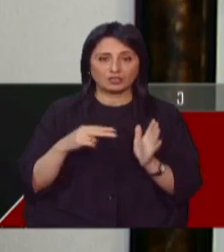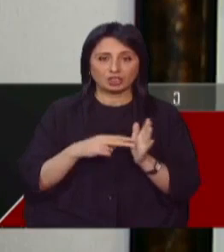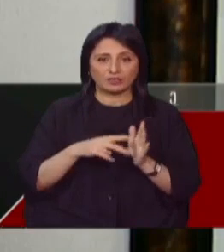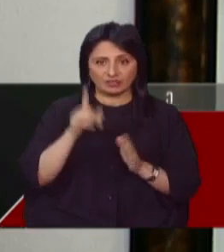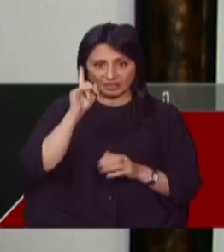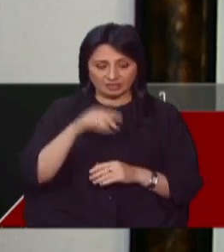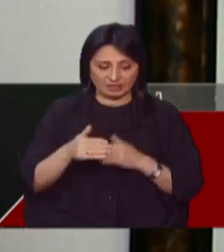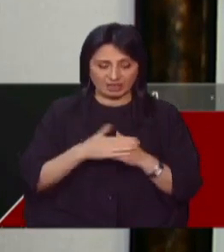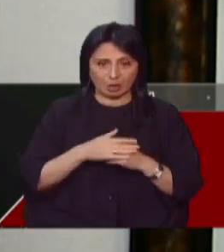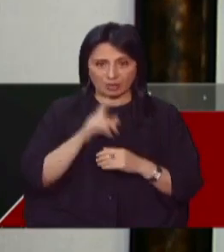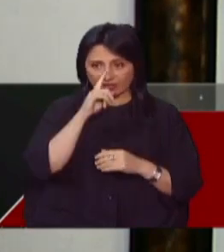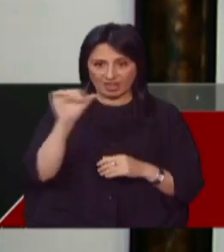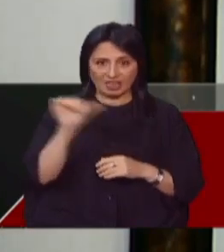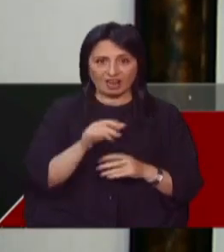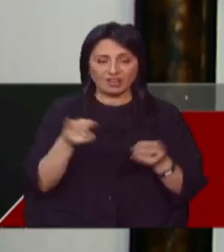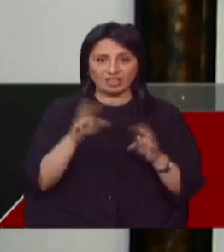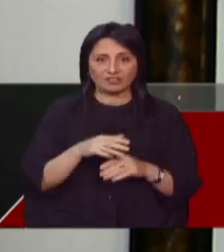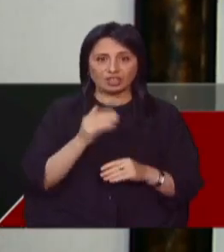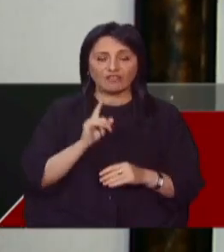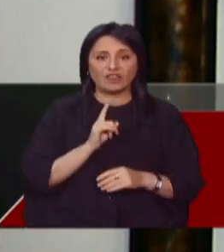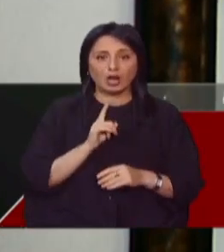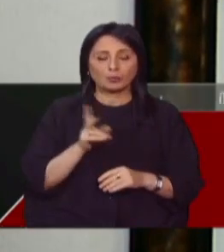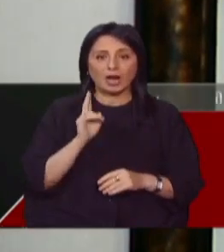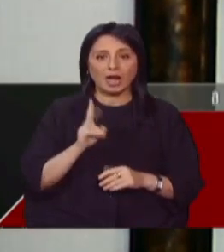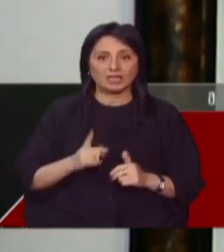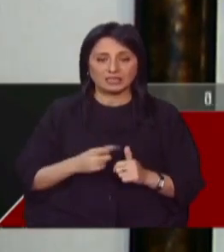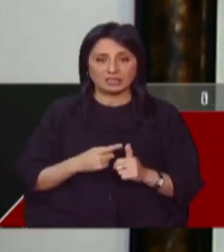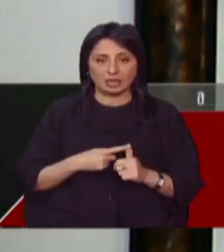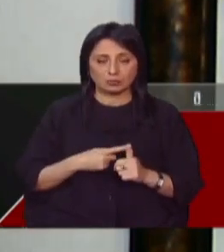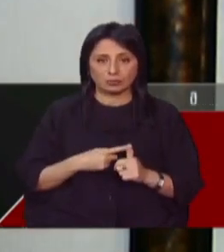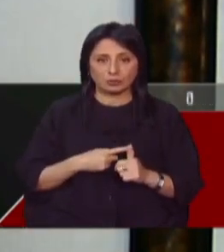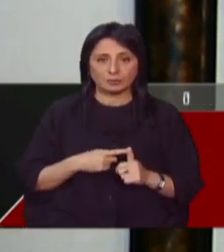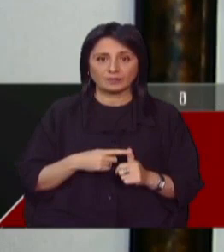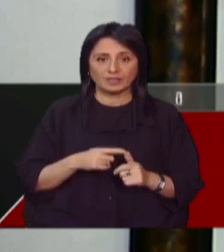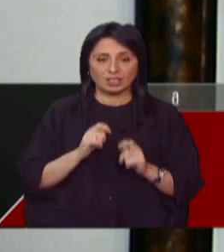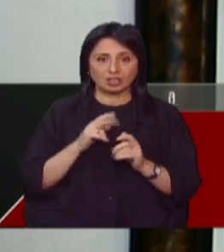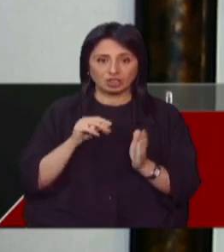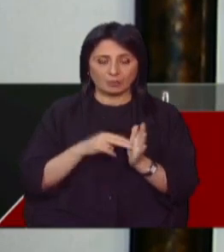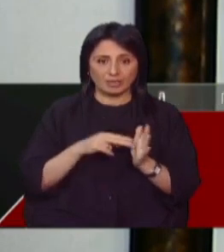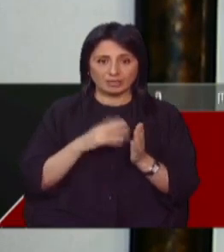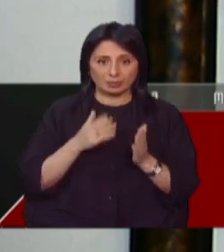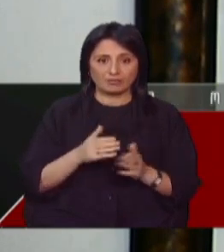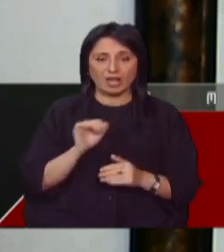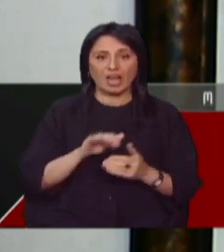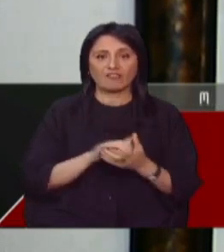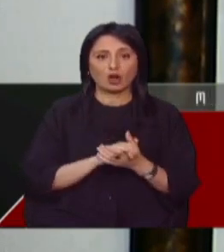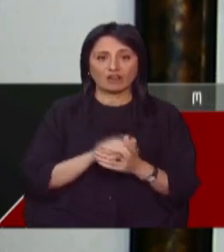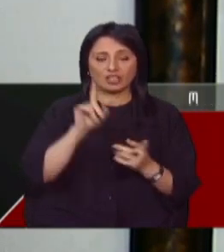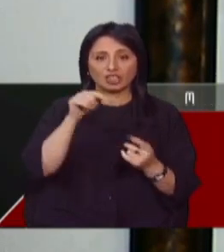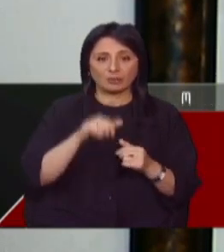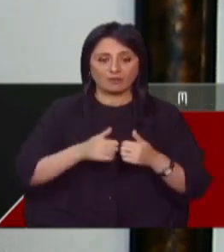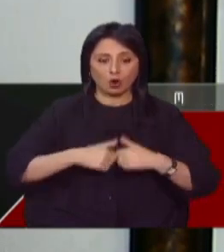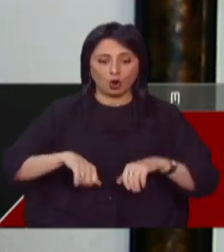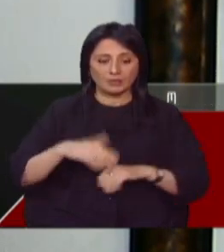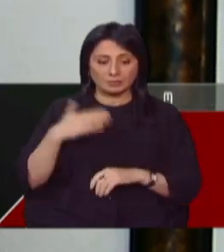თქვენ იცით, რომ დაახლოებით თვე ნახევარია დარჩენილი და ველოდებით კანდიდატის სტატუსისთვის შეფასებას ევროკავშირის შესაბამისი